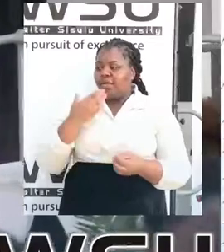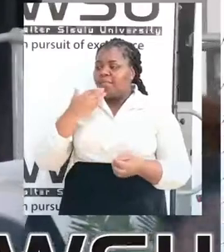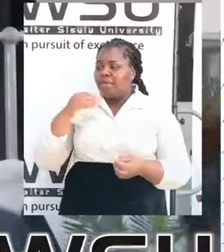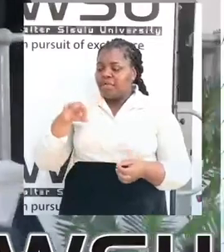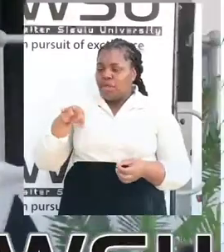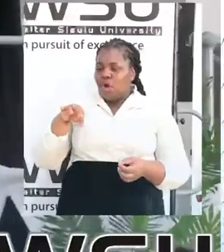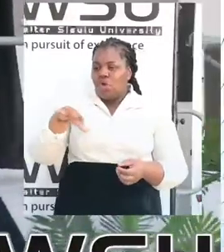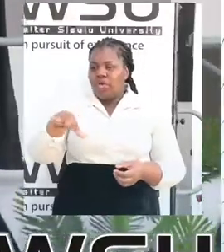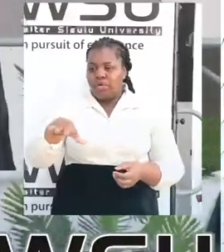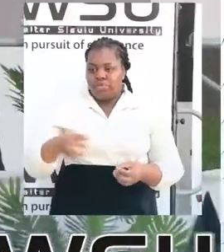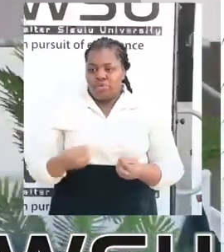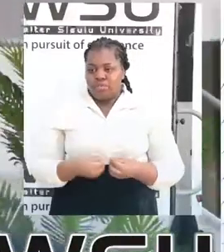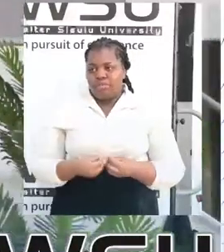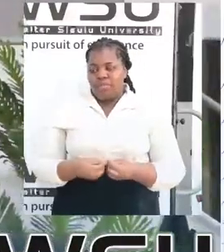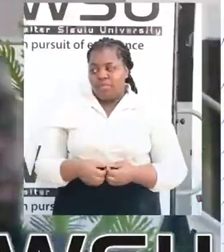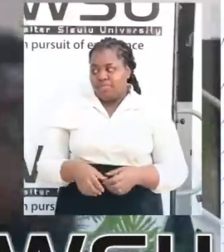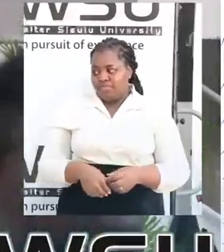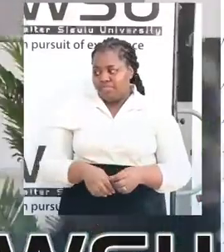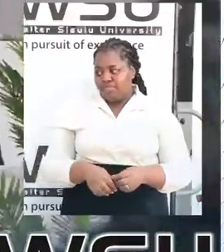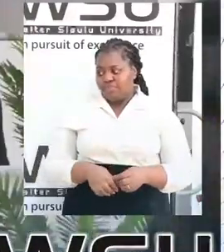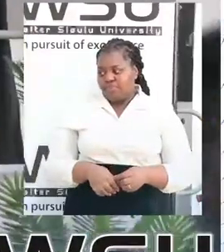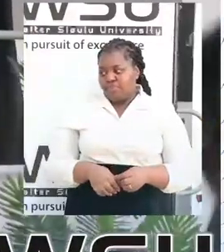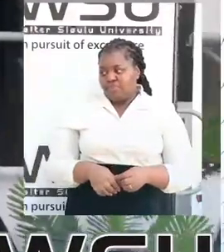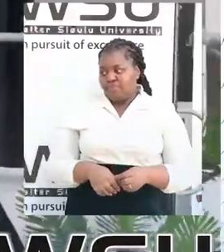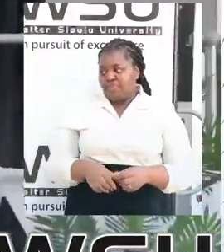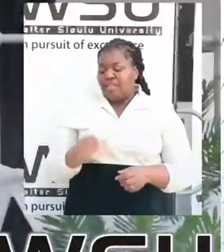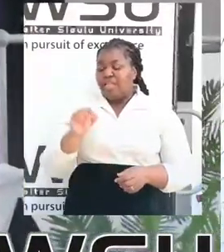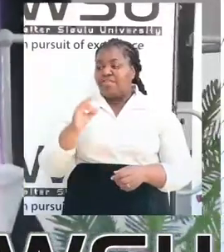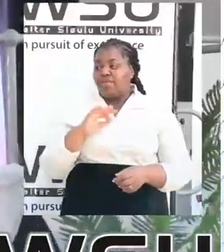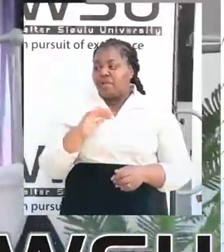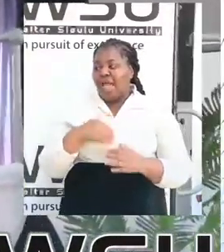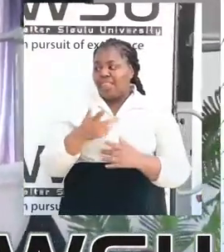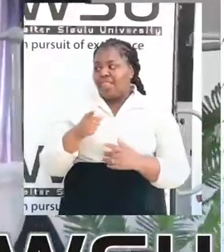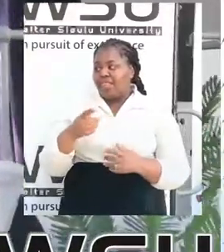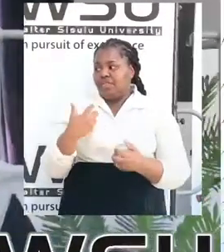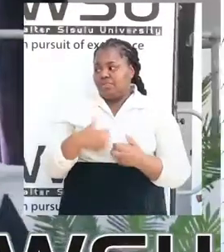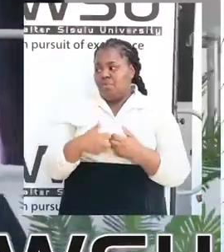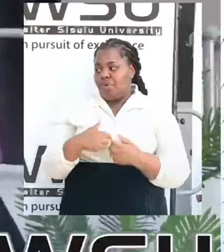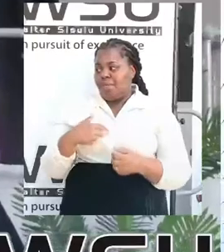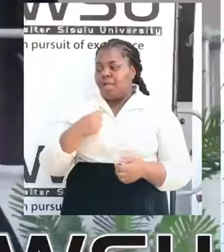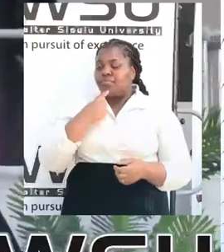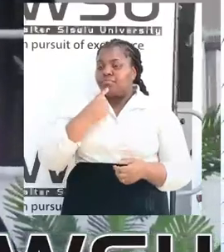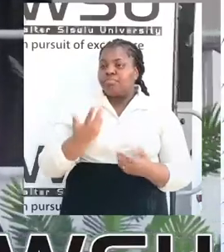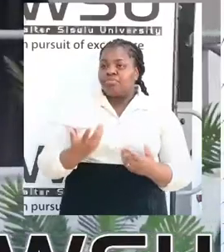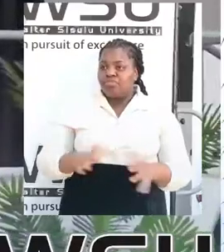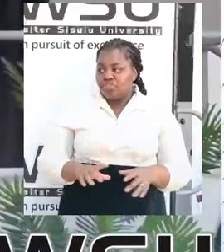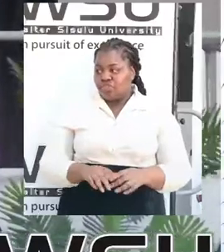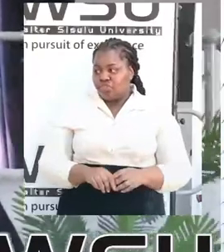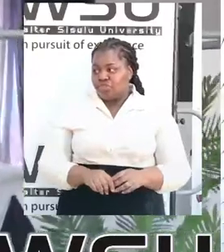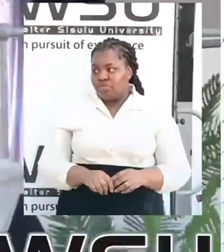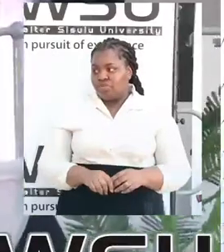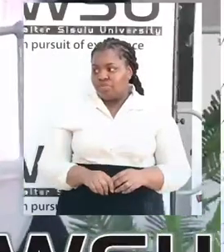nto banayo. Ngaphandle kwezi ngxaki ndizibalileyo bazali nanezithwalandwe